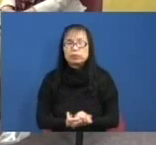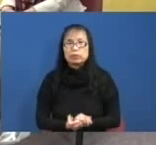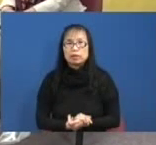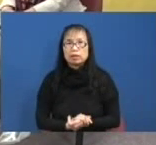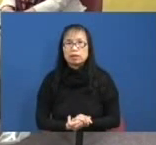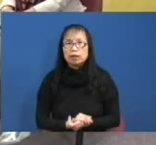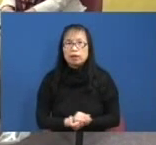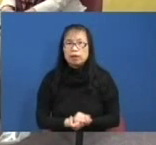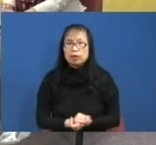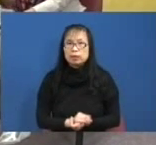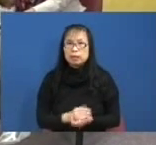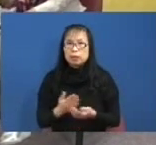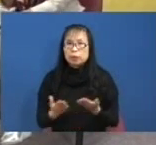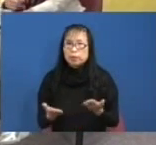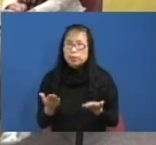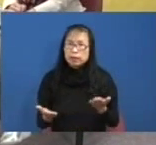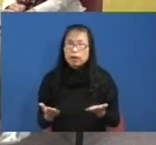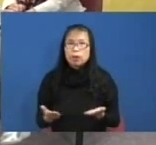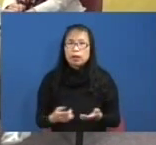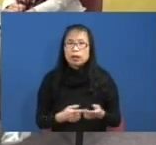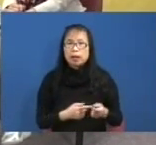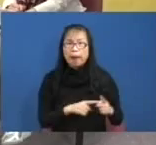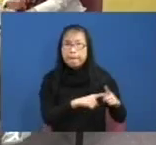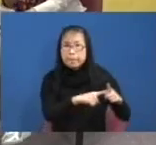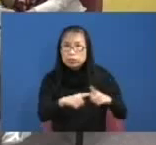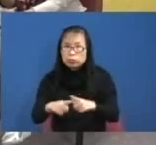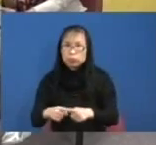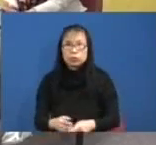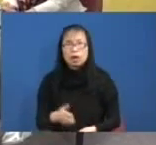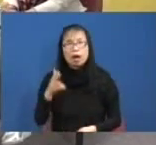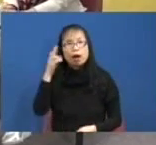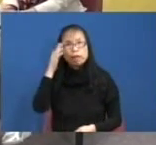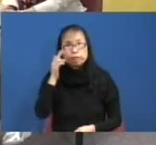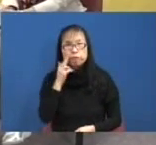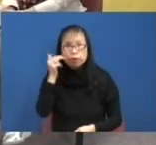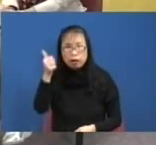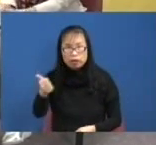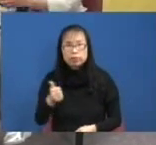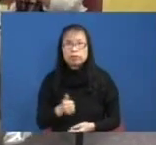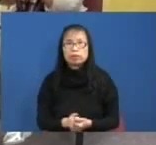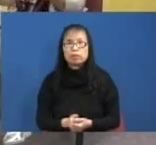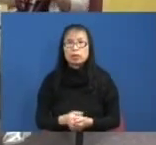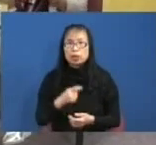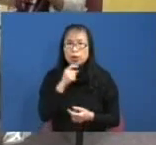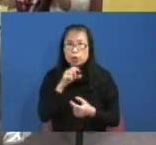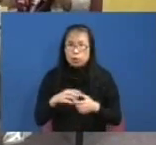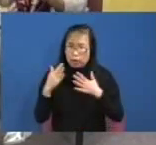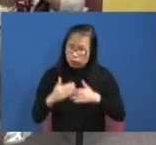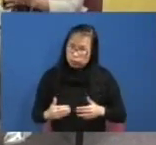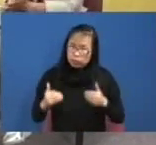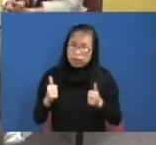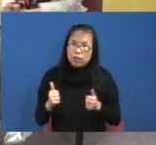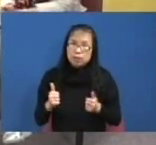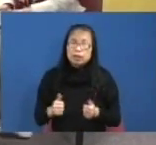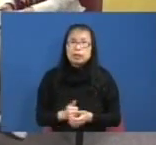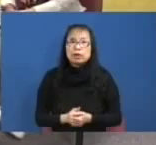比較民主兼有啲即係福利多啲嘅關注嘅一個比較健康型行緊啦，大